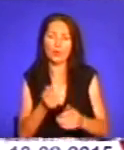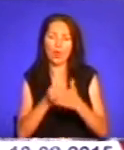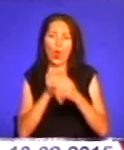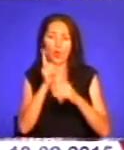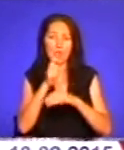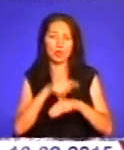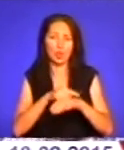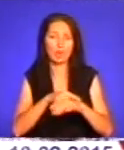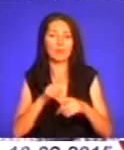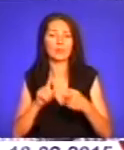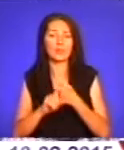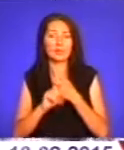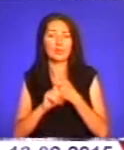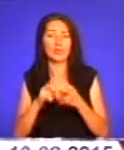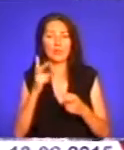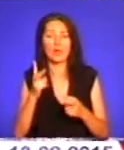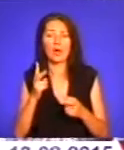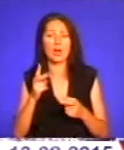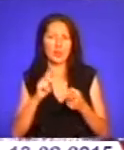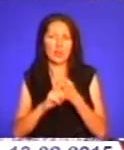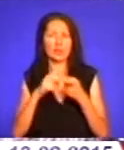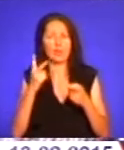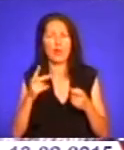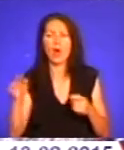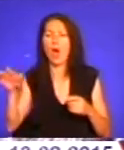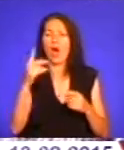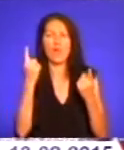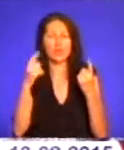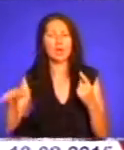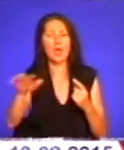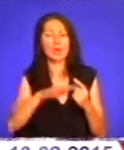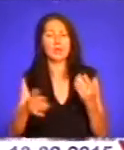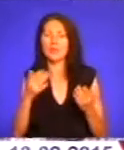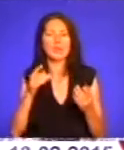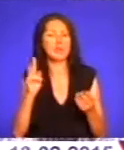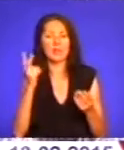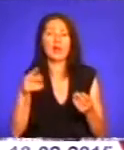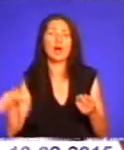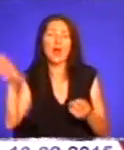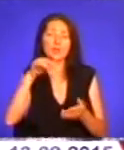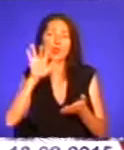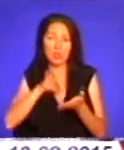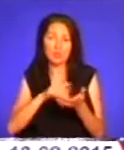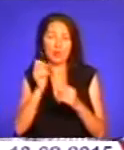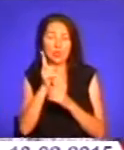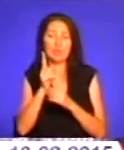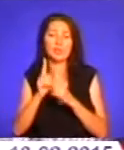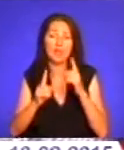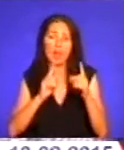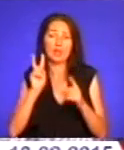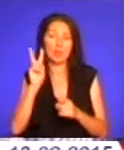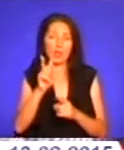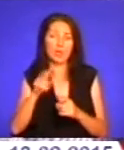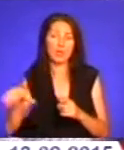11-ї години, і зв'язувати два величезних масиви, навіть не два, а ціле місто, 11-й маршрут він зв'язує майже ціле